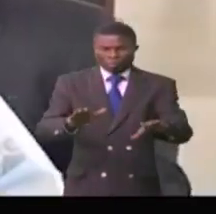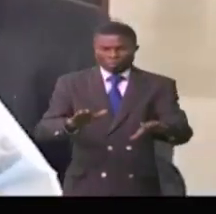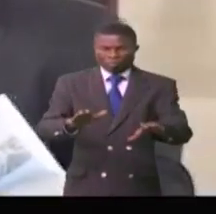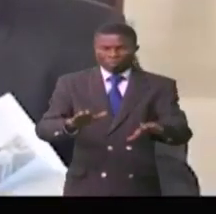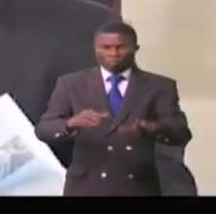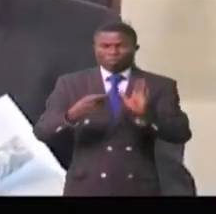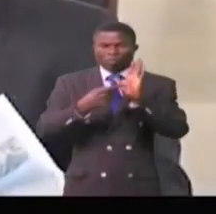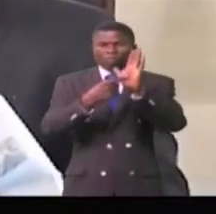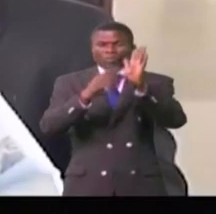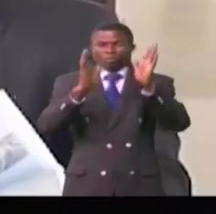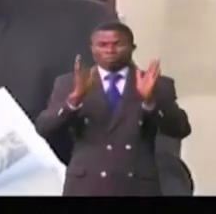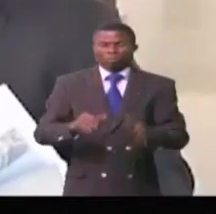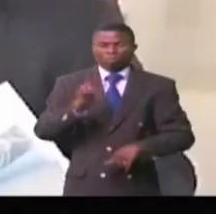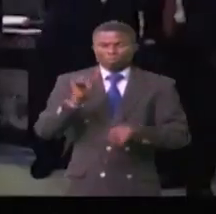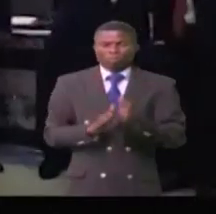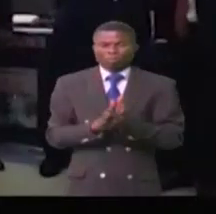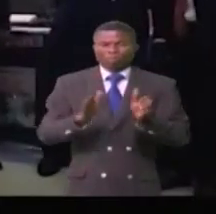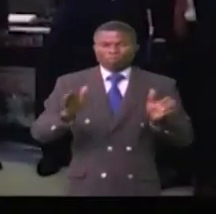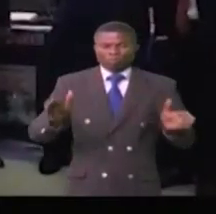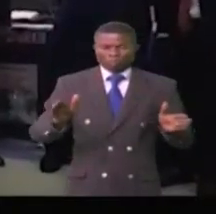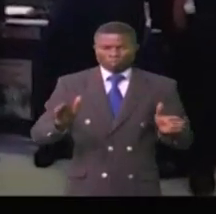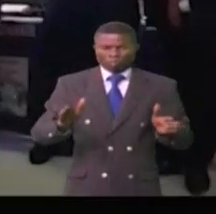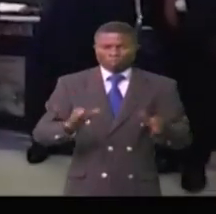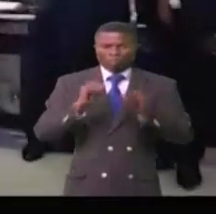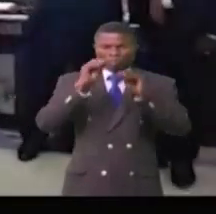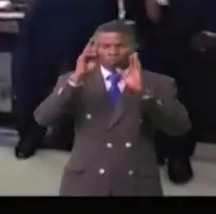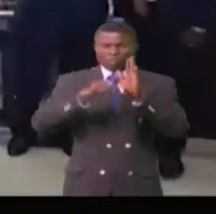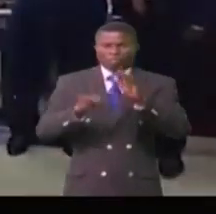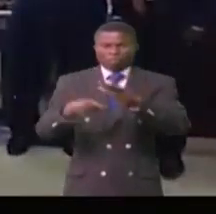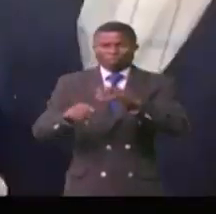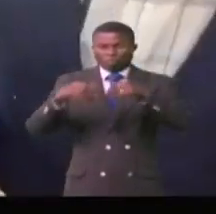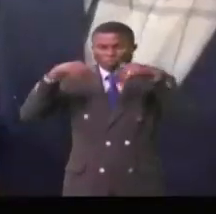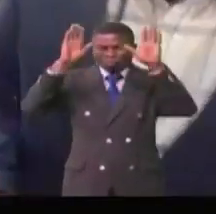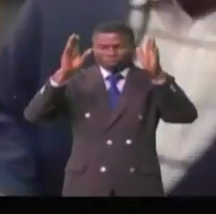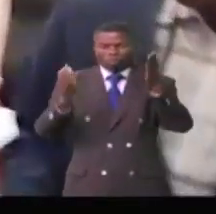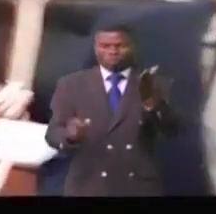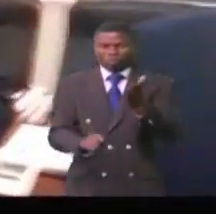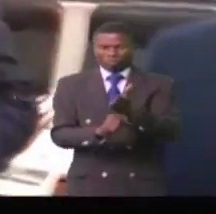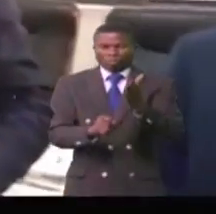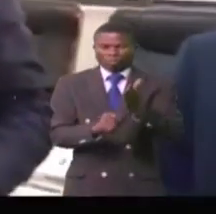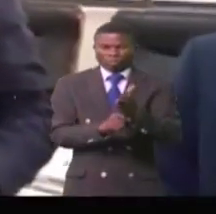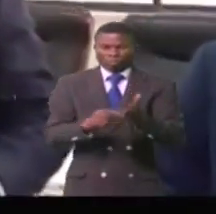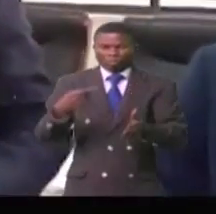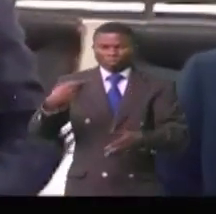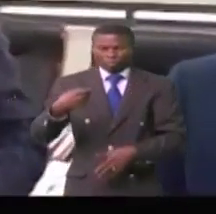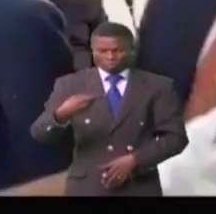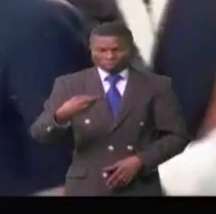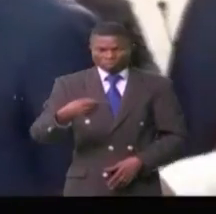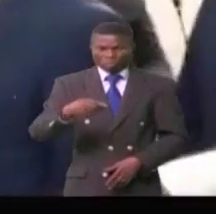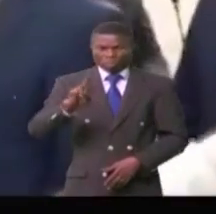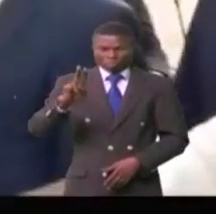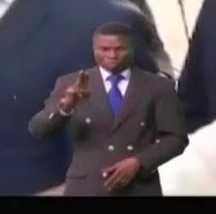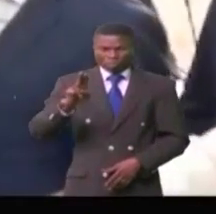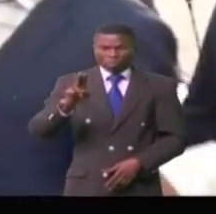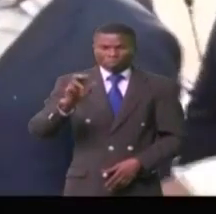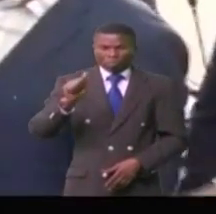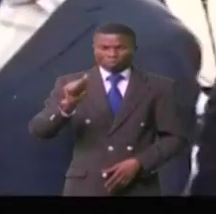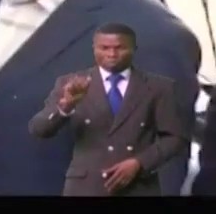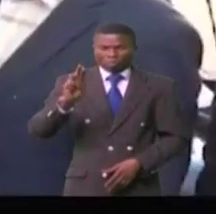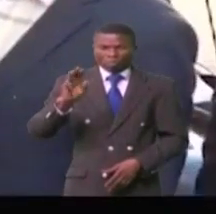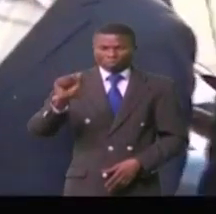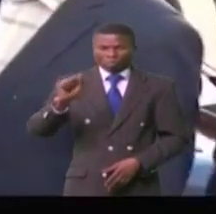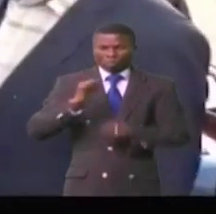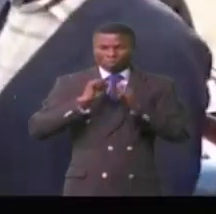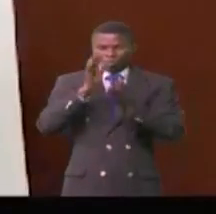les représentants du secrétaire général à l'enseignement primaire, secondaire et technique, Guillaume Alokoa, qui a souhaité bon